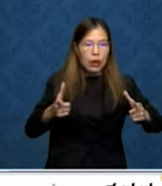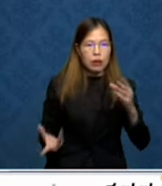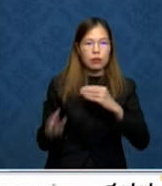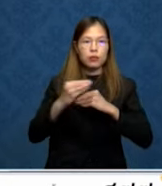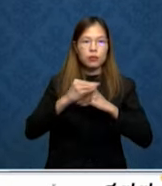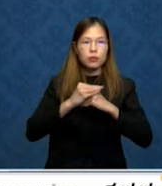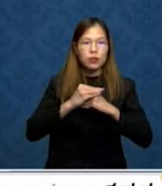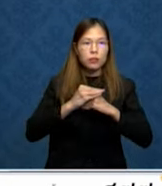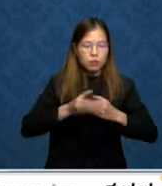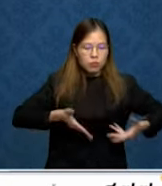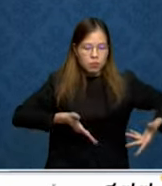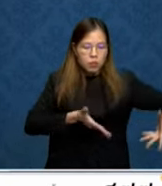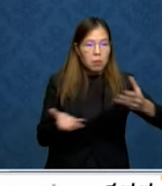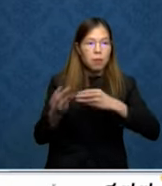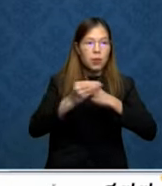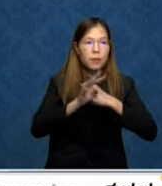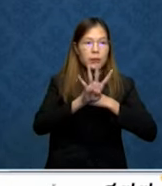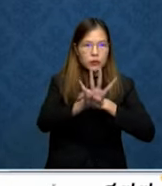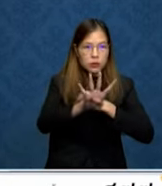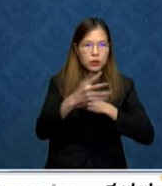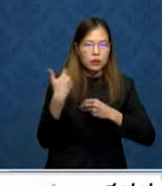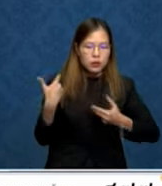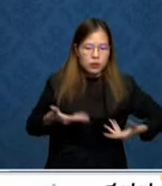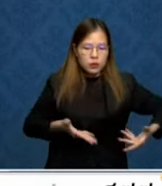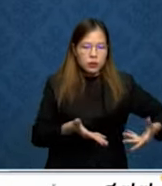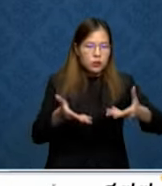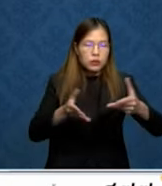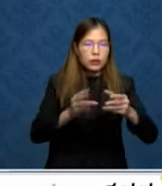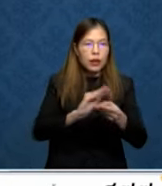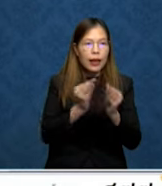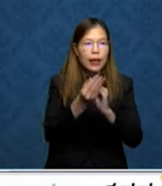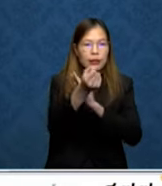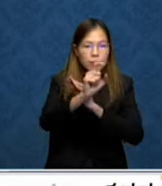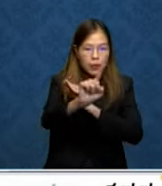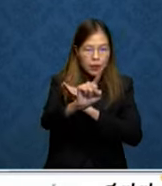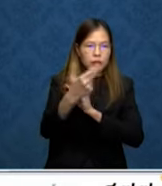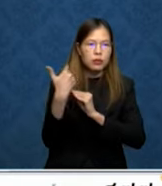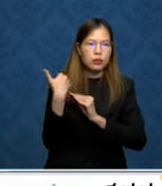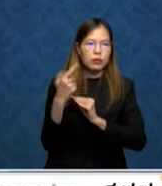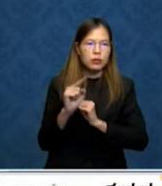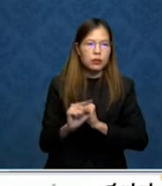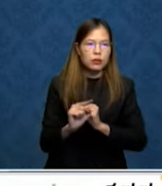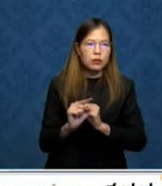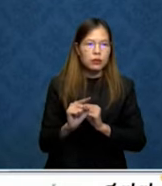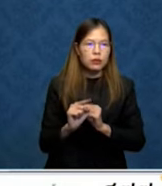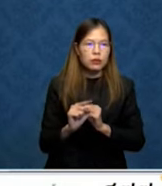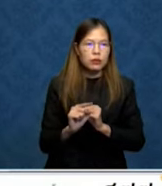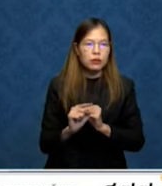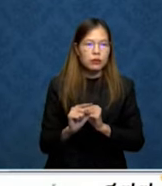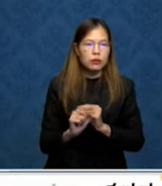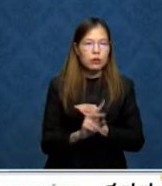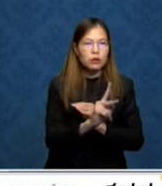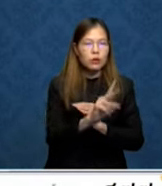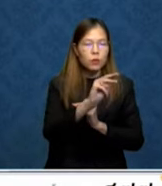ร4ช่องทางถนนทางหลวงแผ่นดินหมายเลข11ช่วงอินบุรีวังทองก